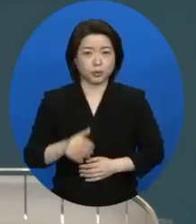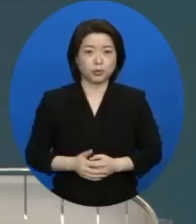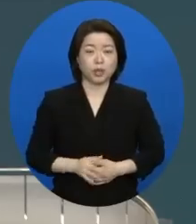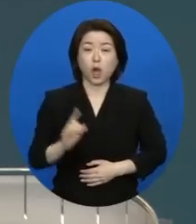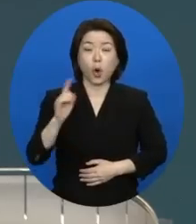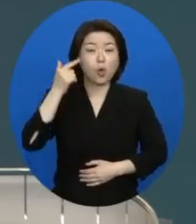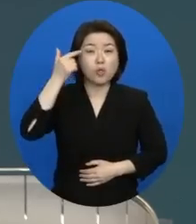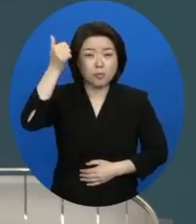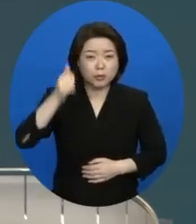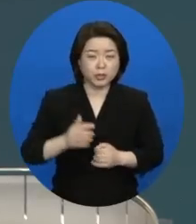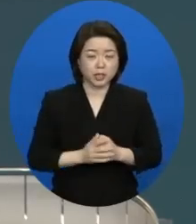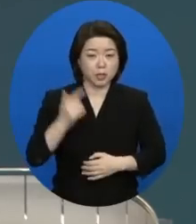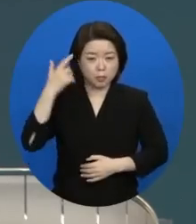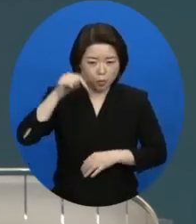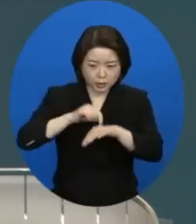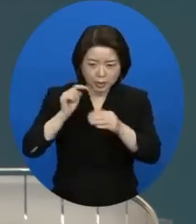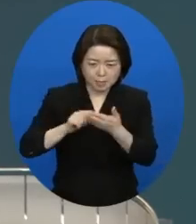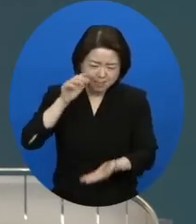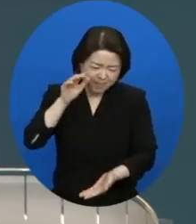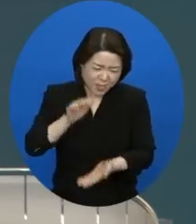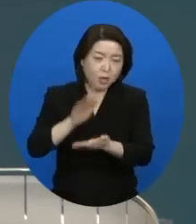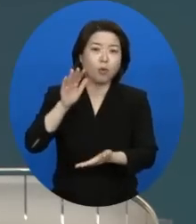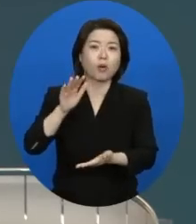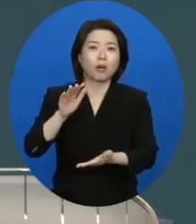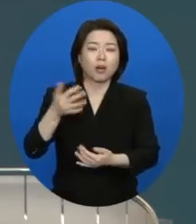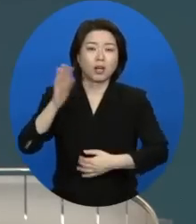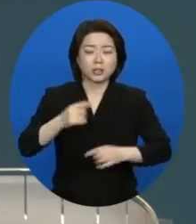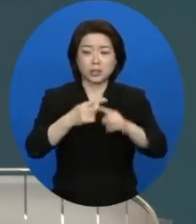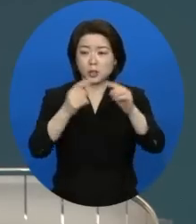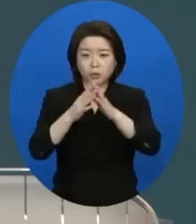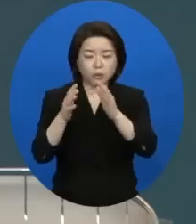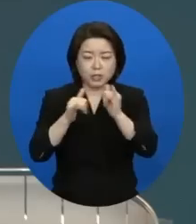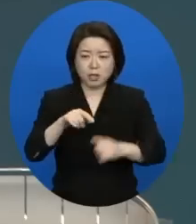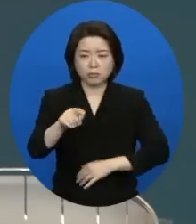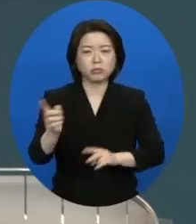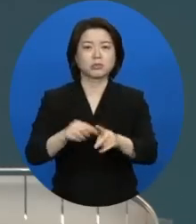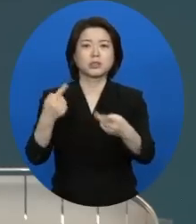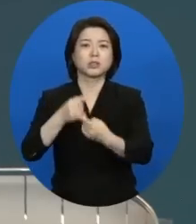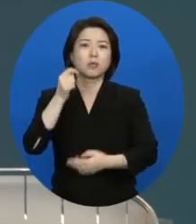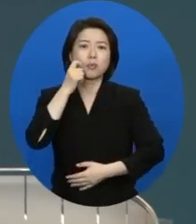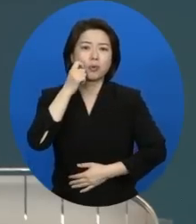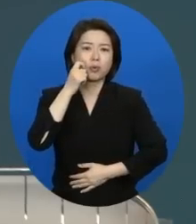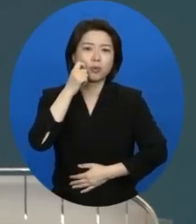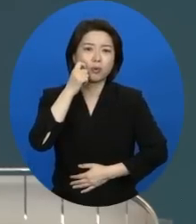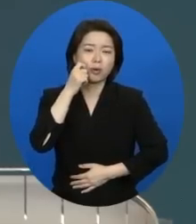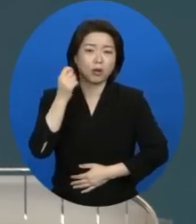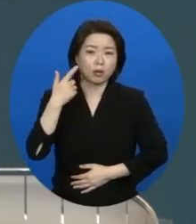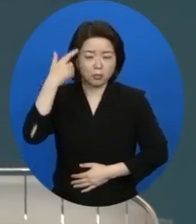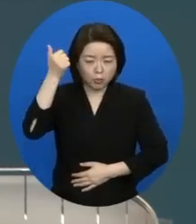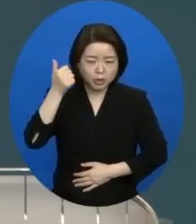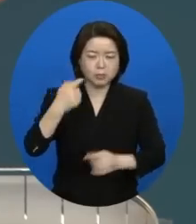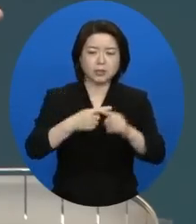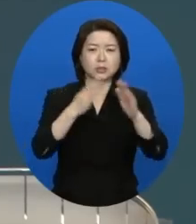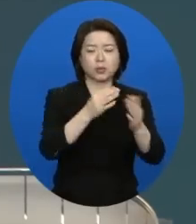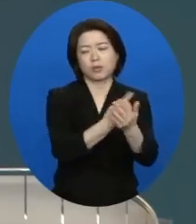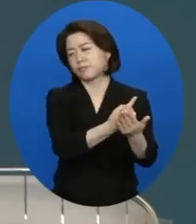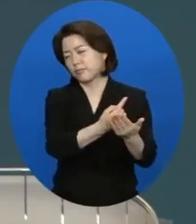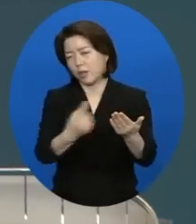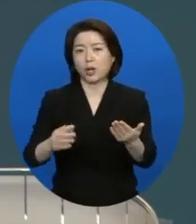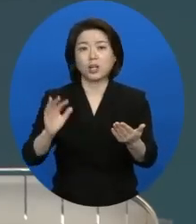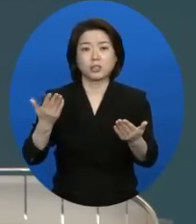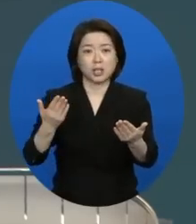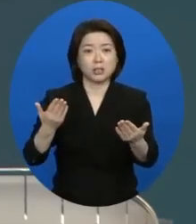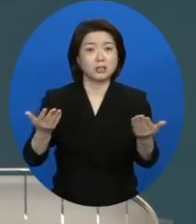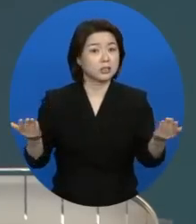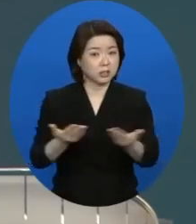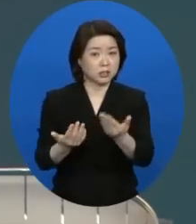어느 목사님은 목사님의 마음이 뜨거운데 교인들이 그걸 이해를 못해서 목사님이 그만 교회를 나오셔야 되는